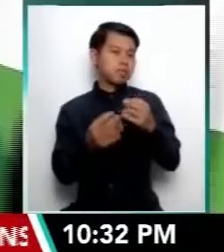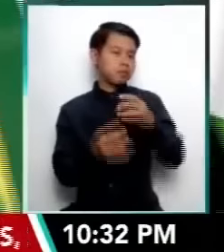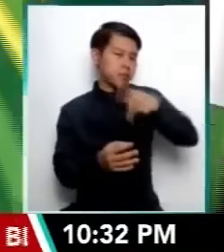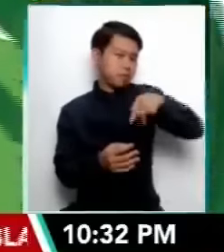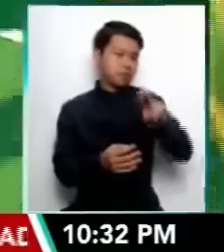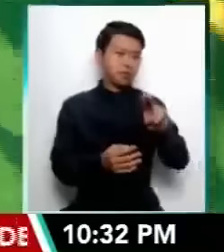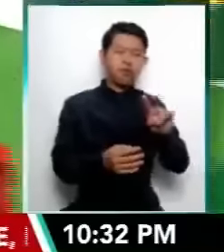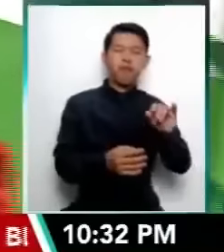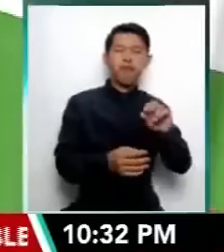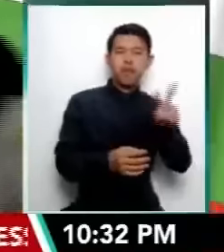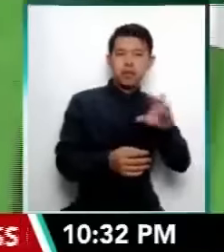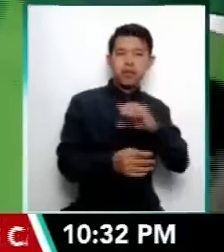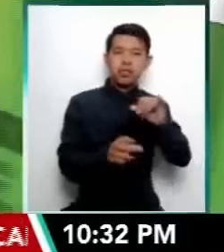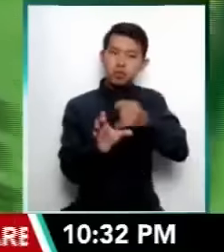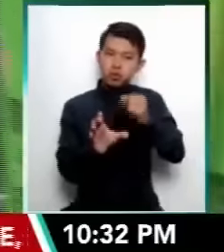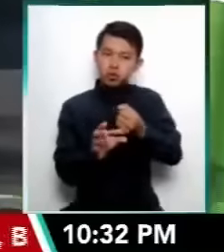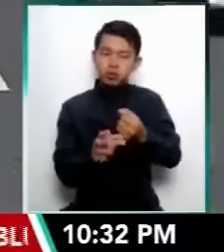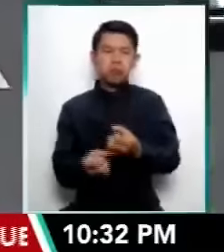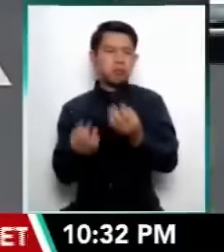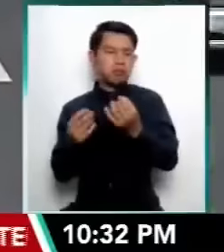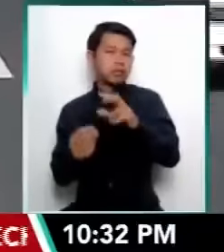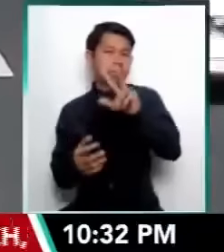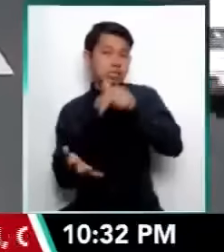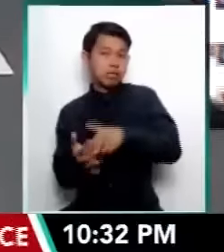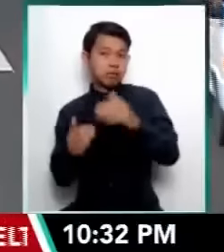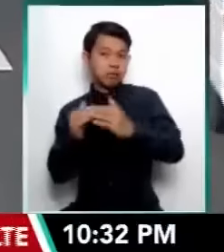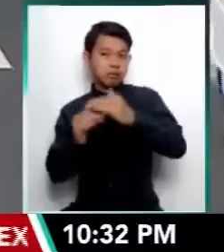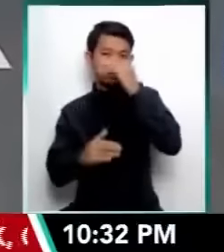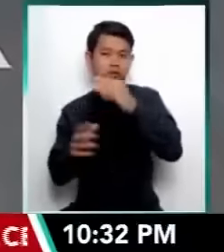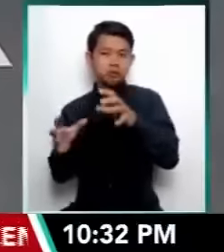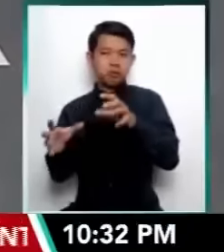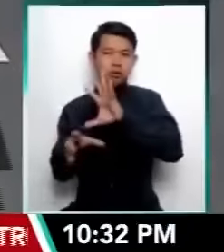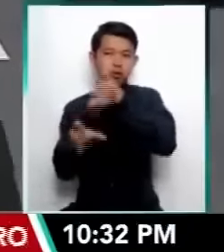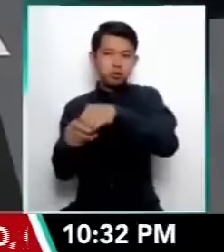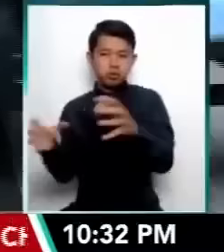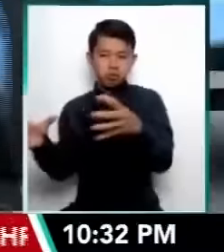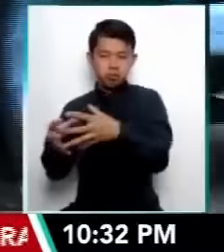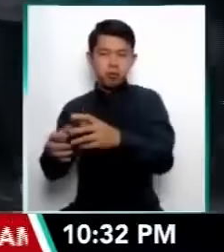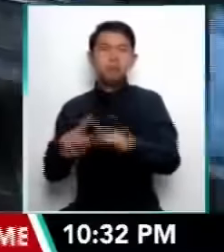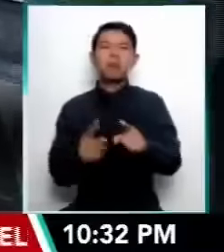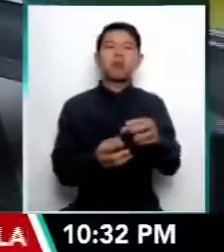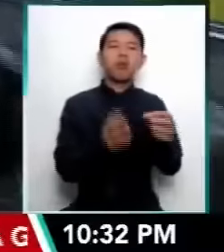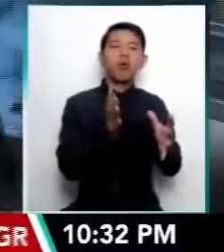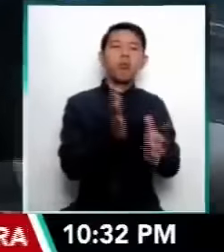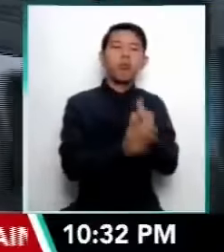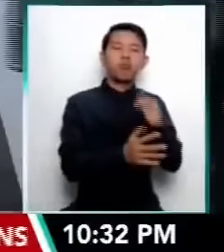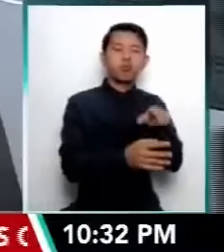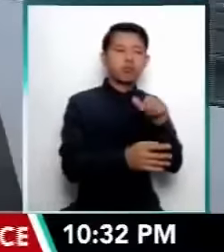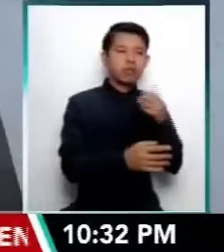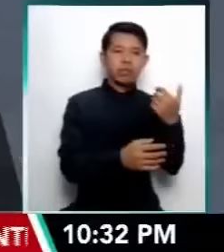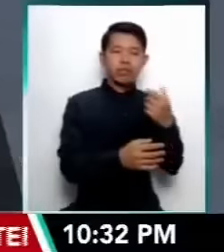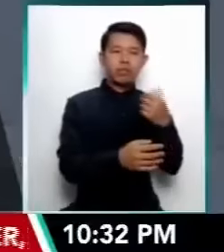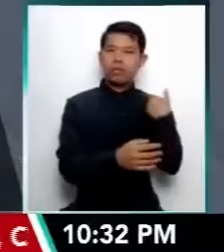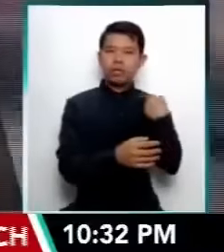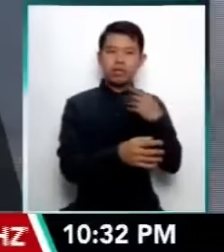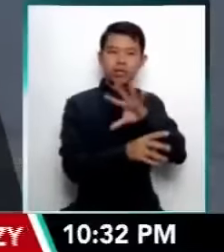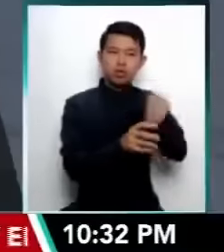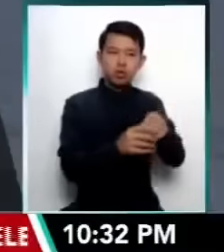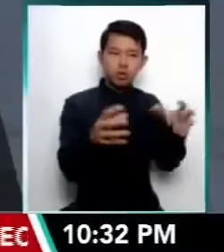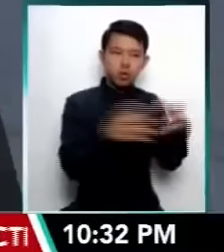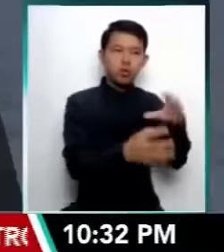na ang consolidated. Pero ayon sa piston, karamihan daw sa kanila hindi pa nakakapag-consolidate. Sa 55,000 na units daw na jeep,